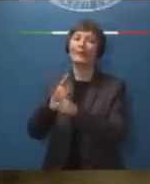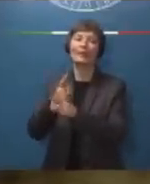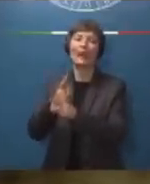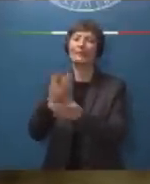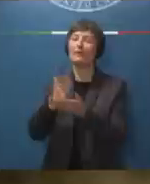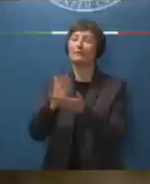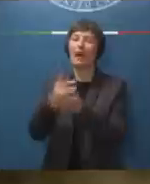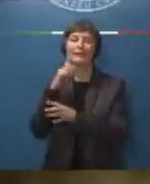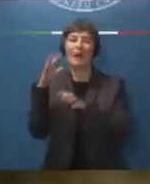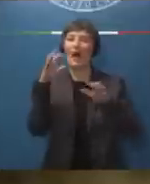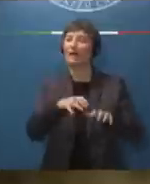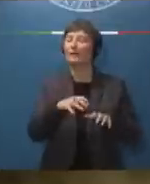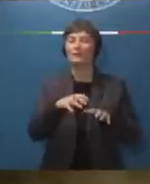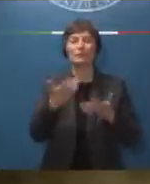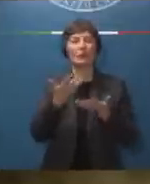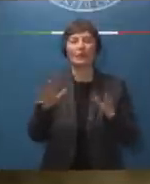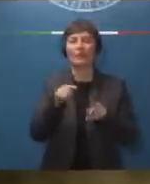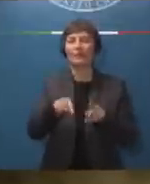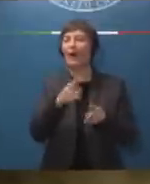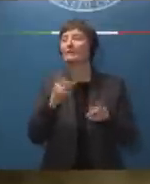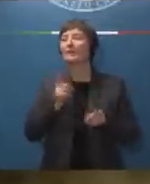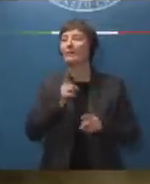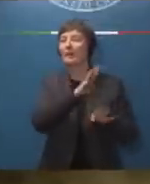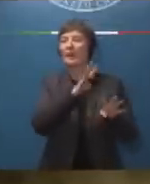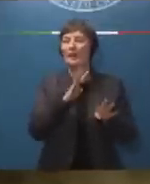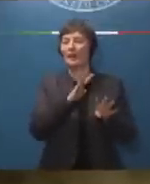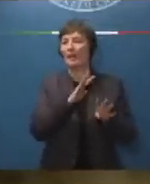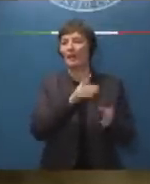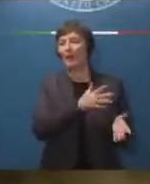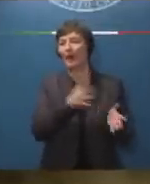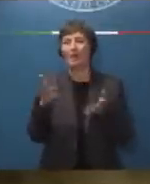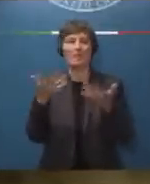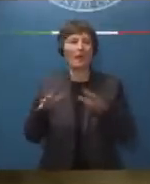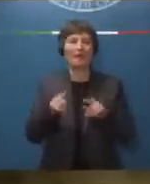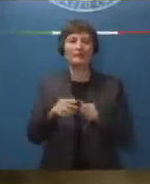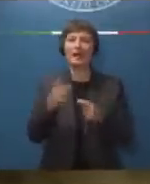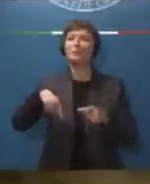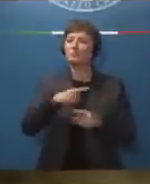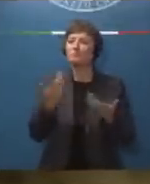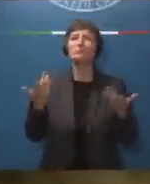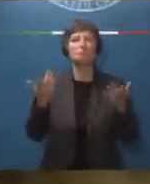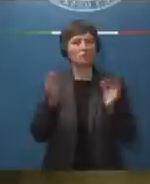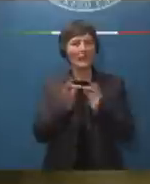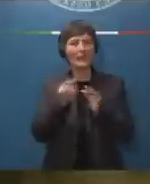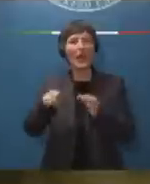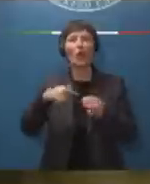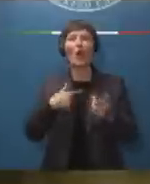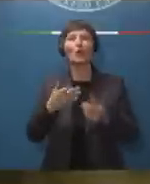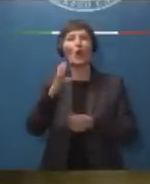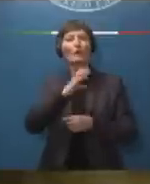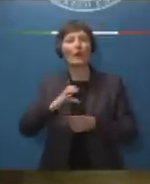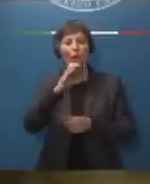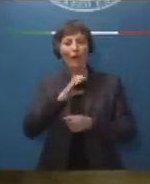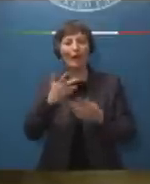le truppe dal territorio ucraino Noi siamo favorevoli a una soluzione diplomatica del conflitto e siamo